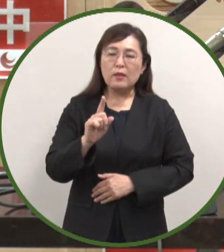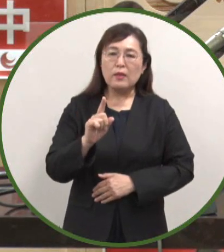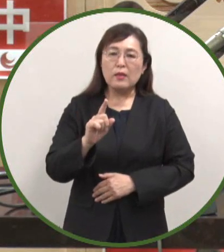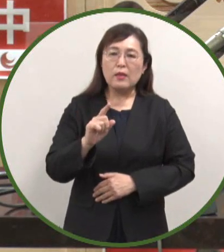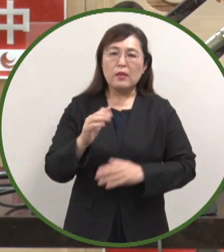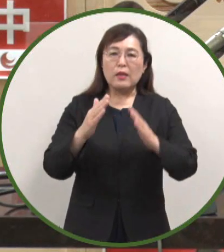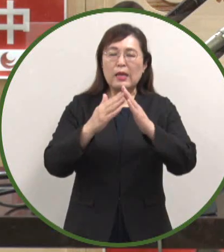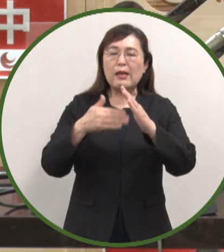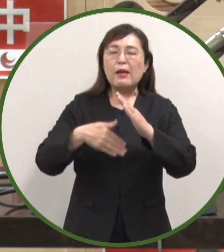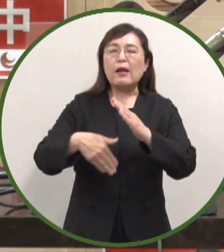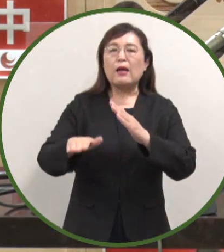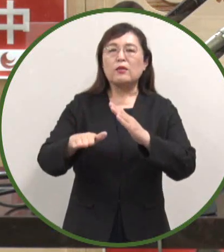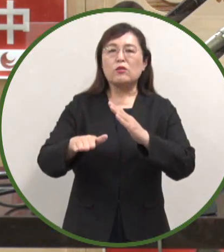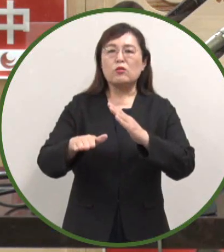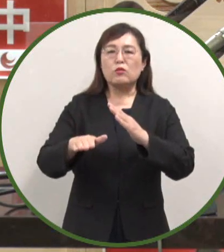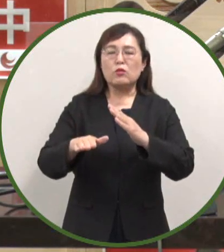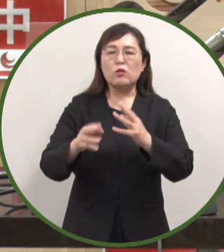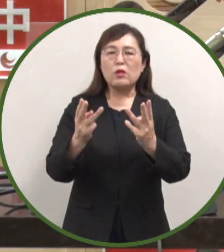く